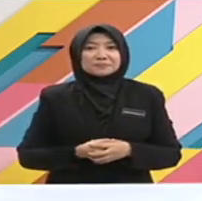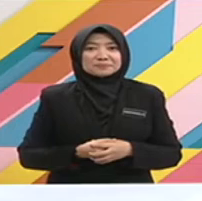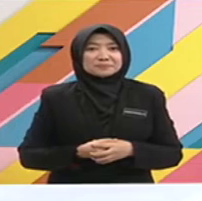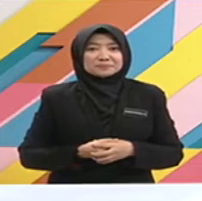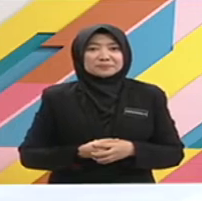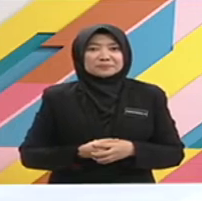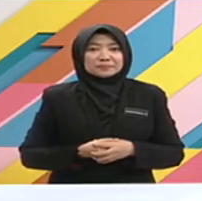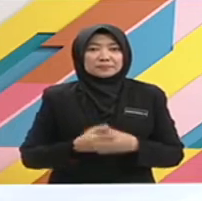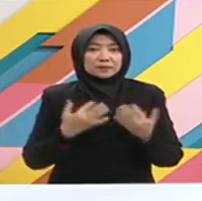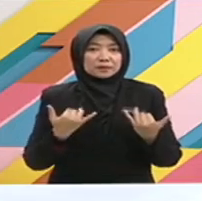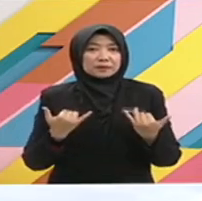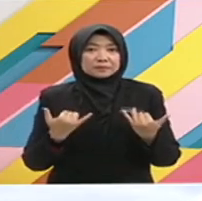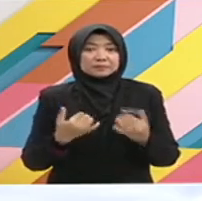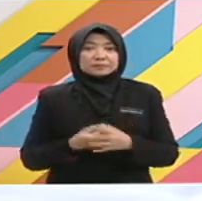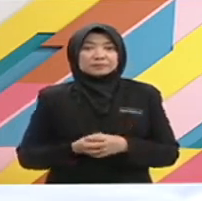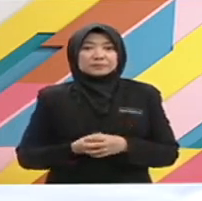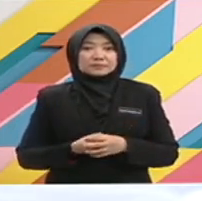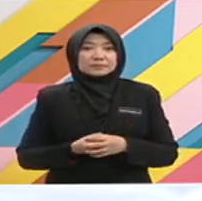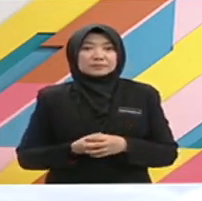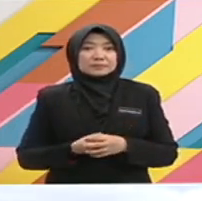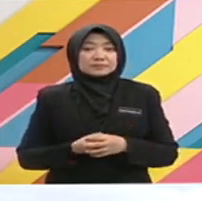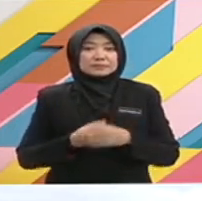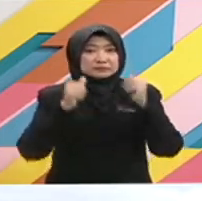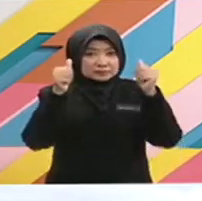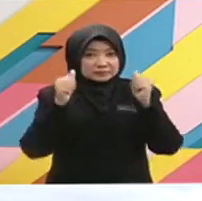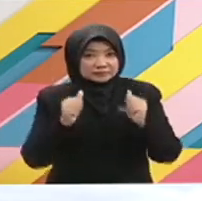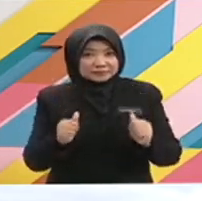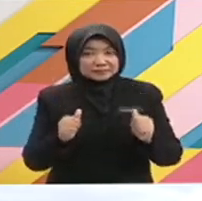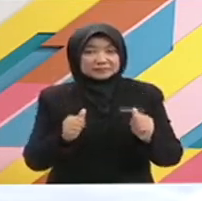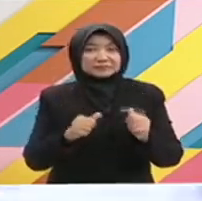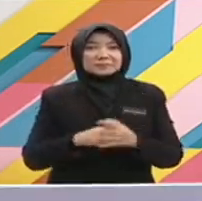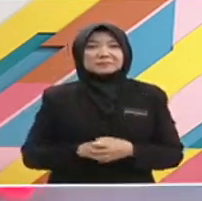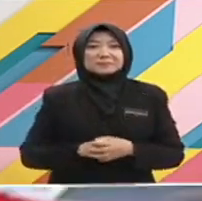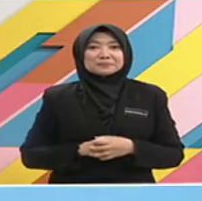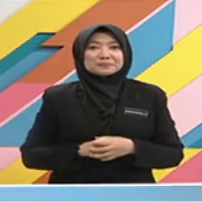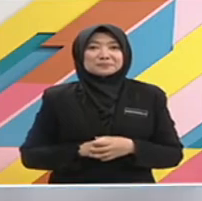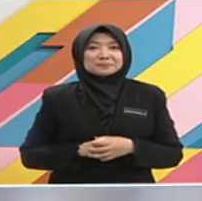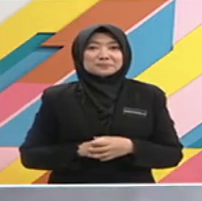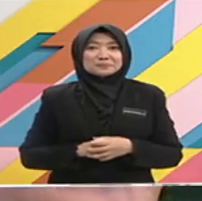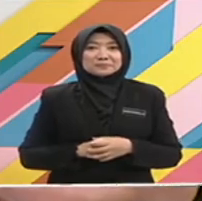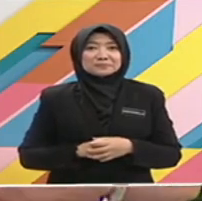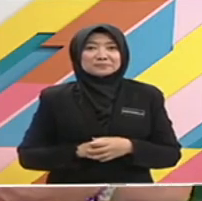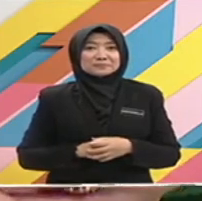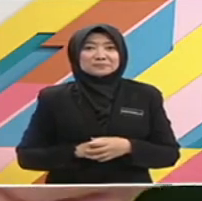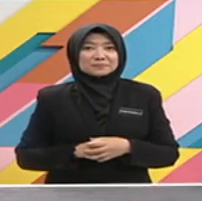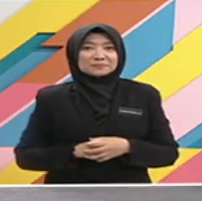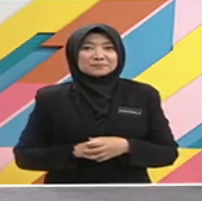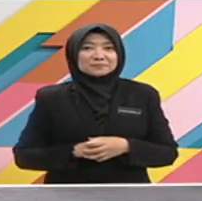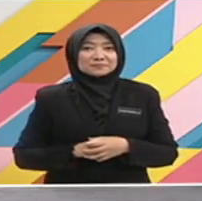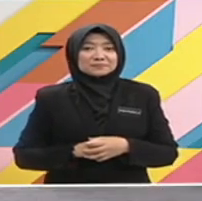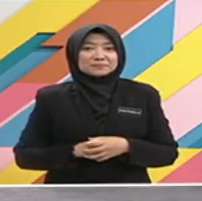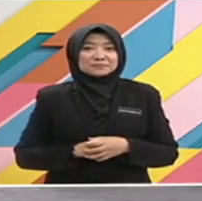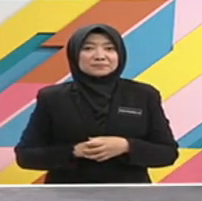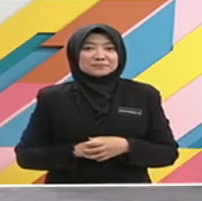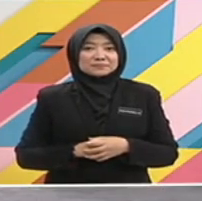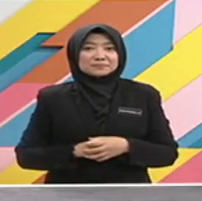mula menampal. Alamak. Jangan gementar. Baik, okey. Saya nak menampal juga.